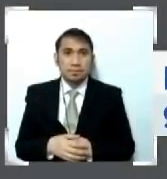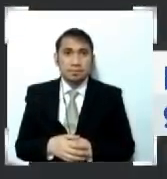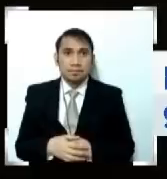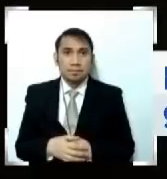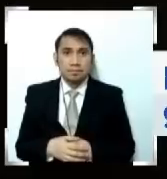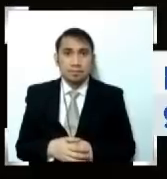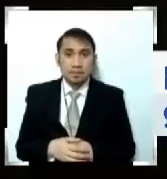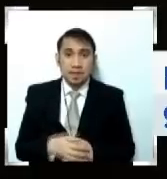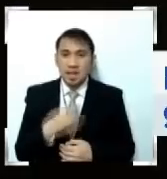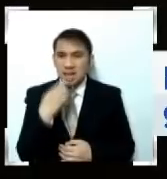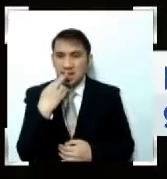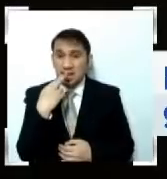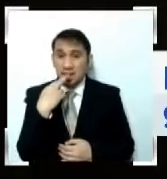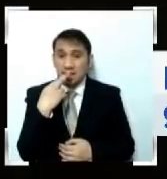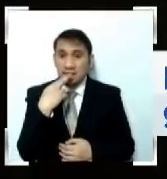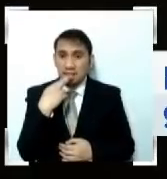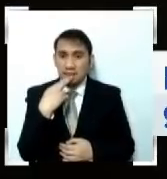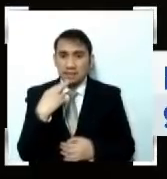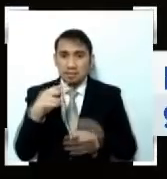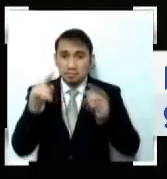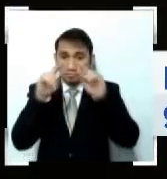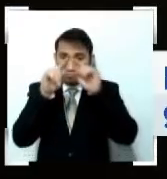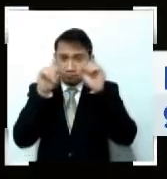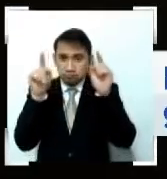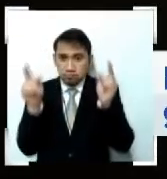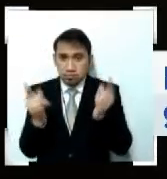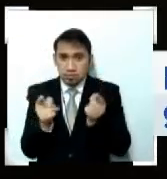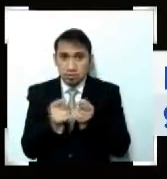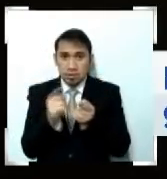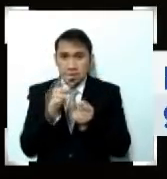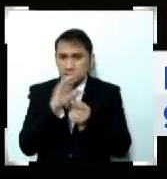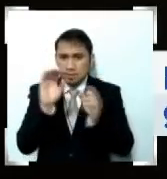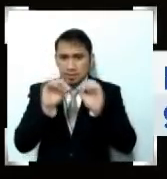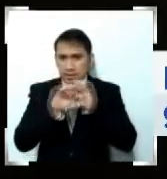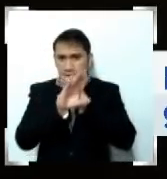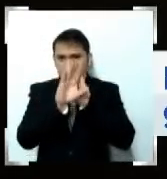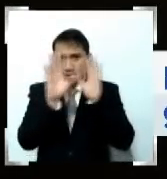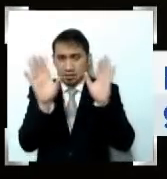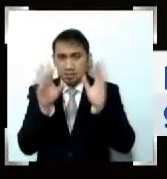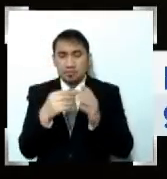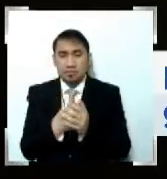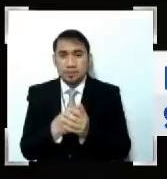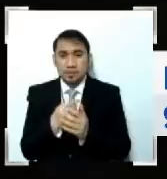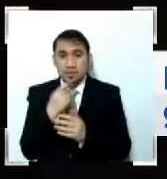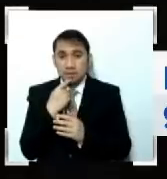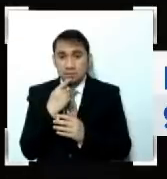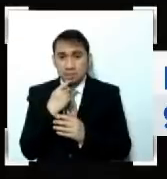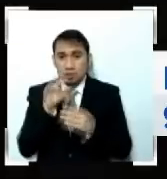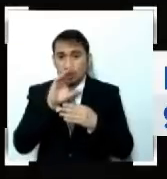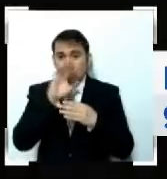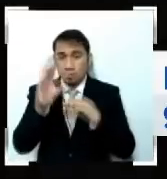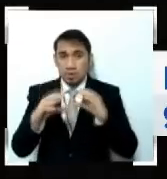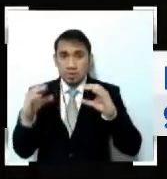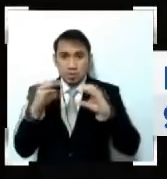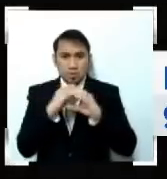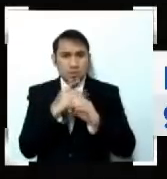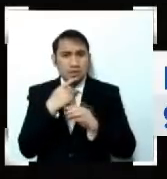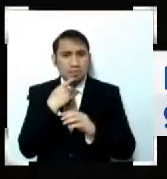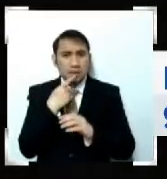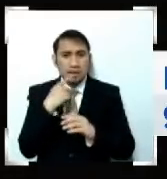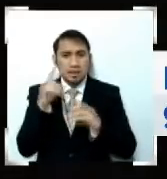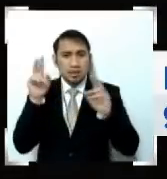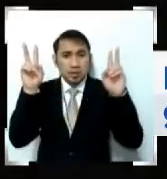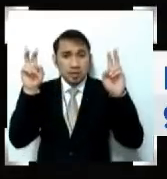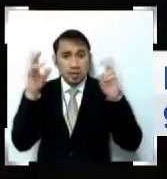Mamula-mula, bilog na bilog at mas malinaw na buwan. Total lunar eclipse yan o blood moon. Espesyal